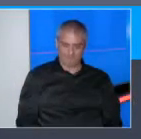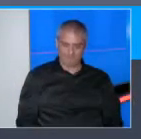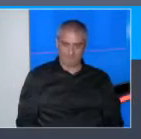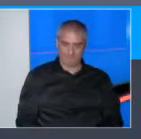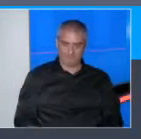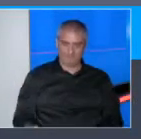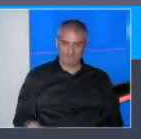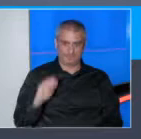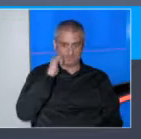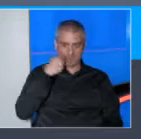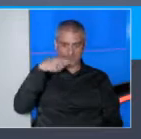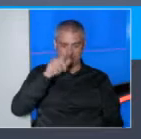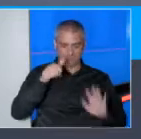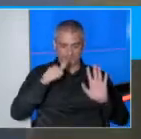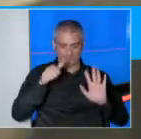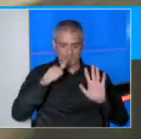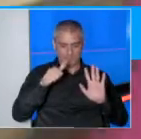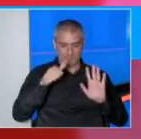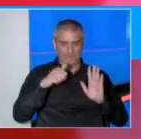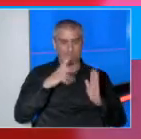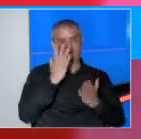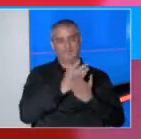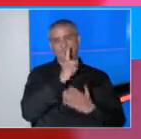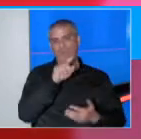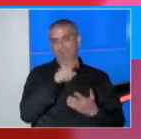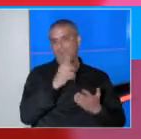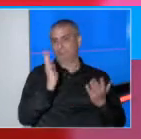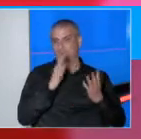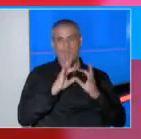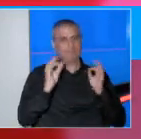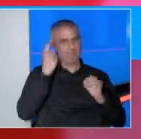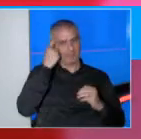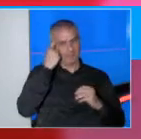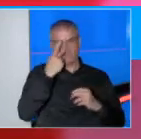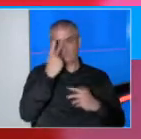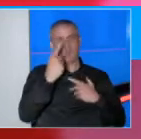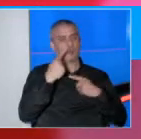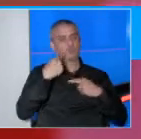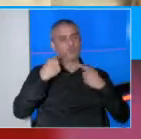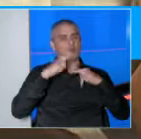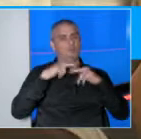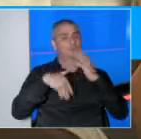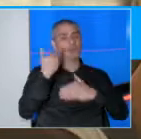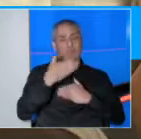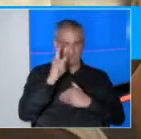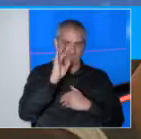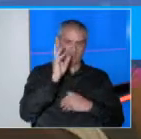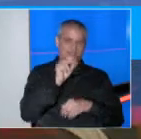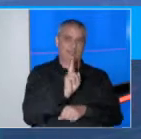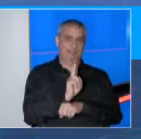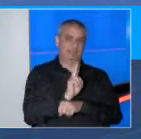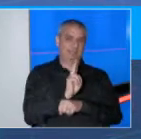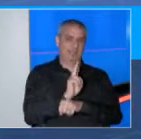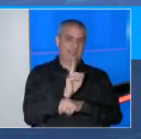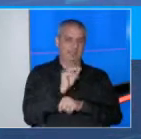כאמור, הראשון, 1 ביוני, התקנות מבוטלות, והנה, גם מתחילים לחשוב ולראות את היום שאחרי, אבל צריך עדיין להיזהר